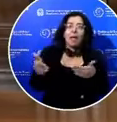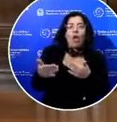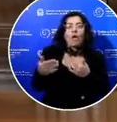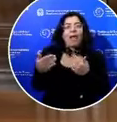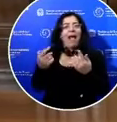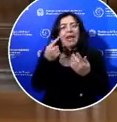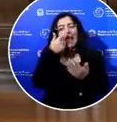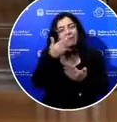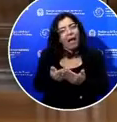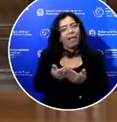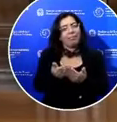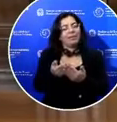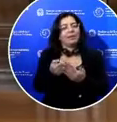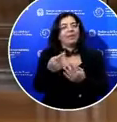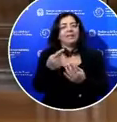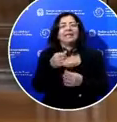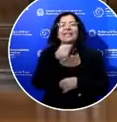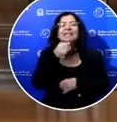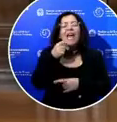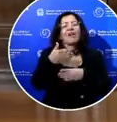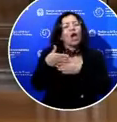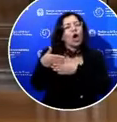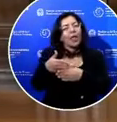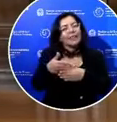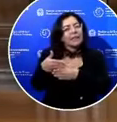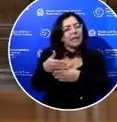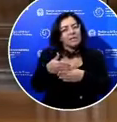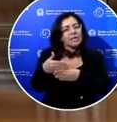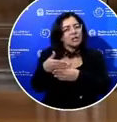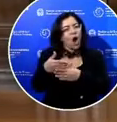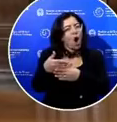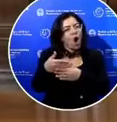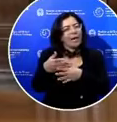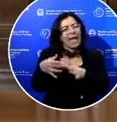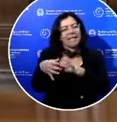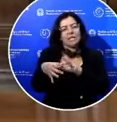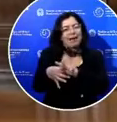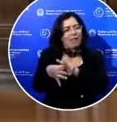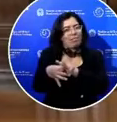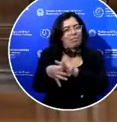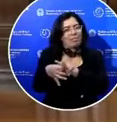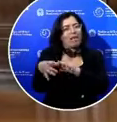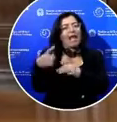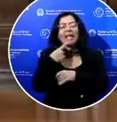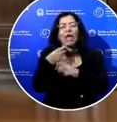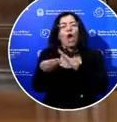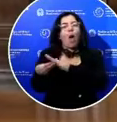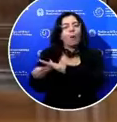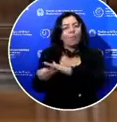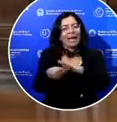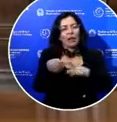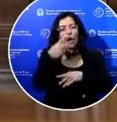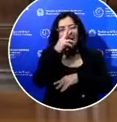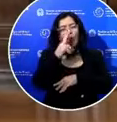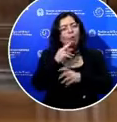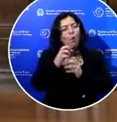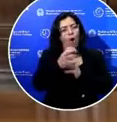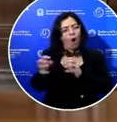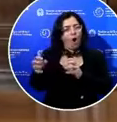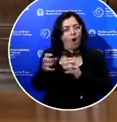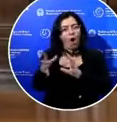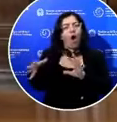che richiede soprattutto una condivisione sempre più intensa tra tutti gli operatori e tutte le istituzioni